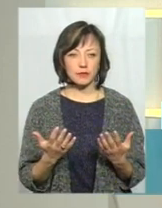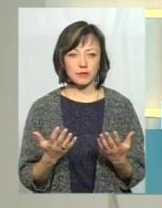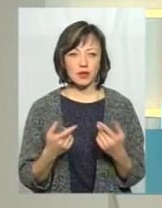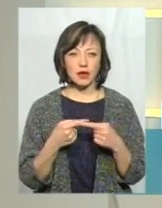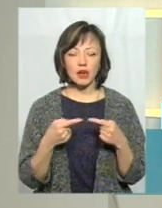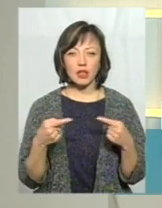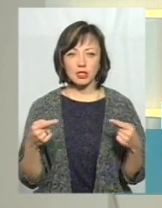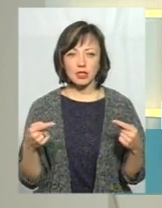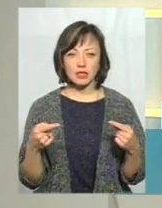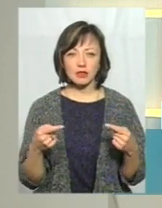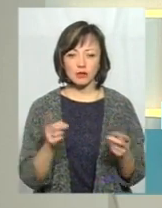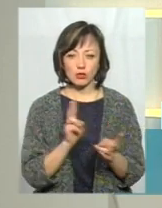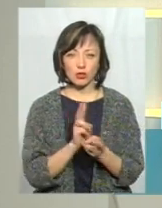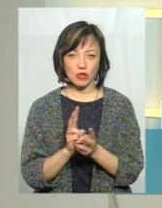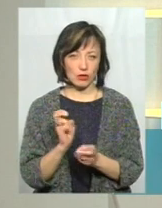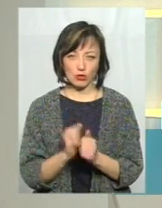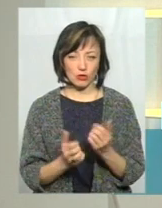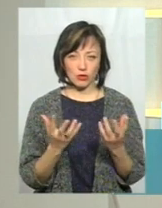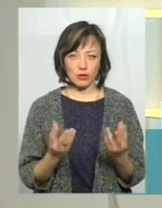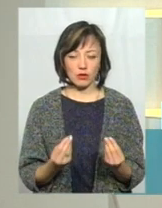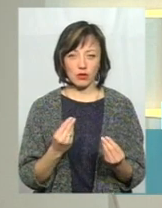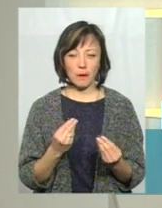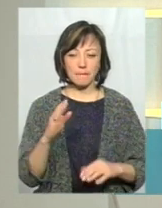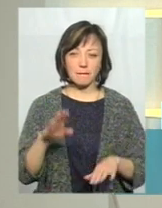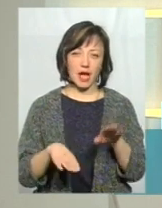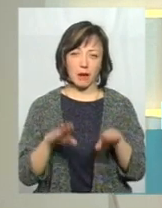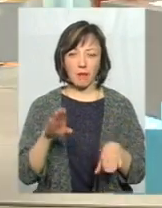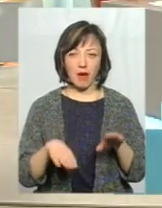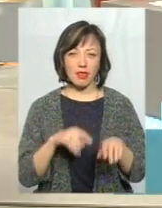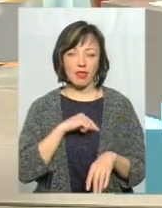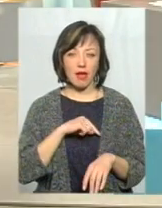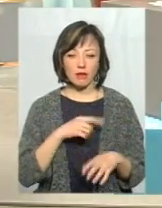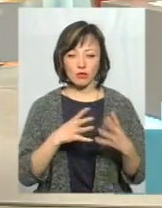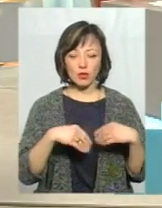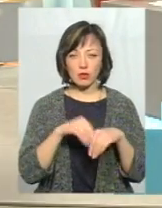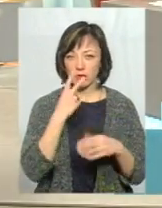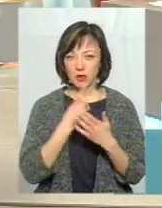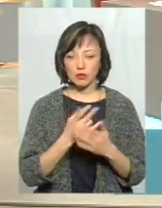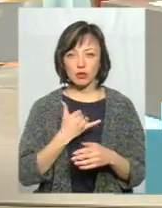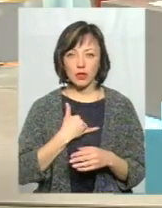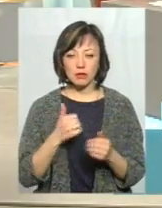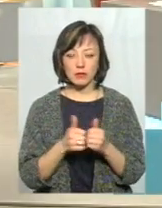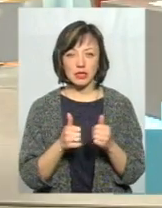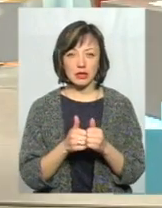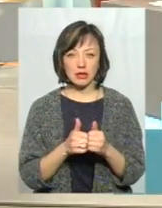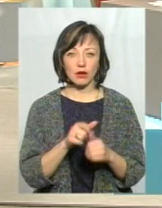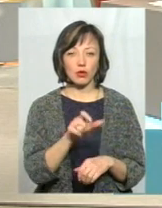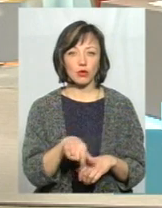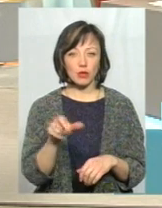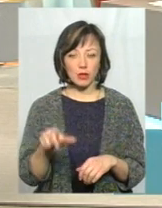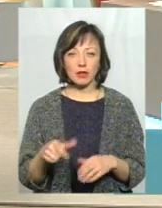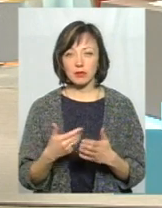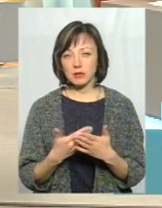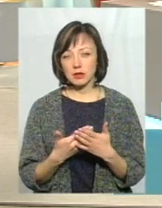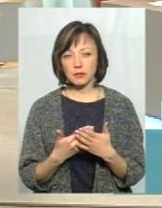речі, з якими ми стикаємося постійно. От перепади настрою, так, ми в родині бачимо, що навіть у наших близьких, ну,